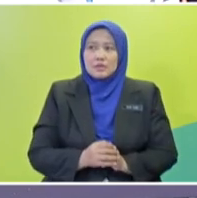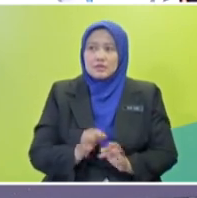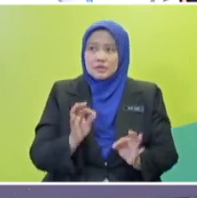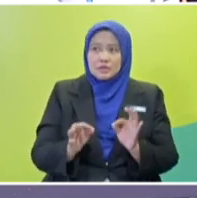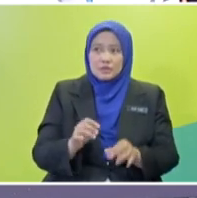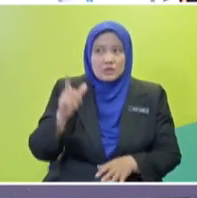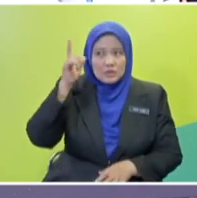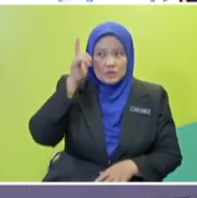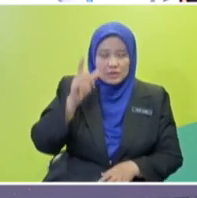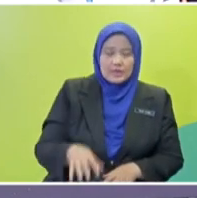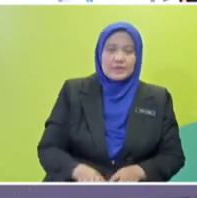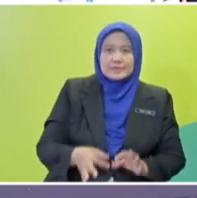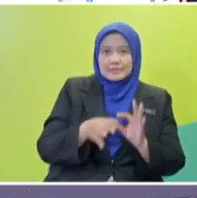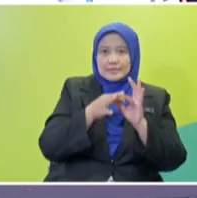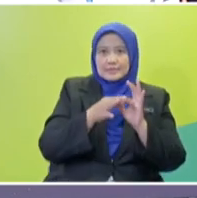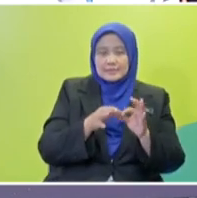Oke